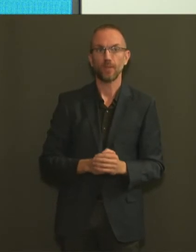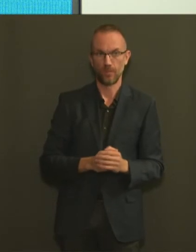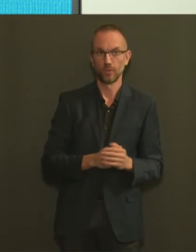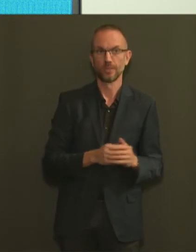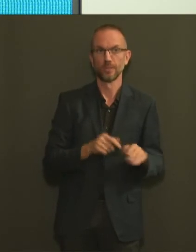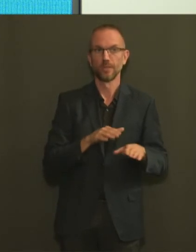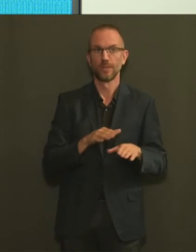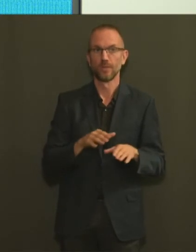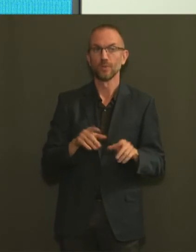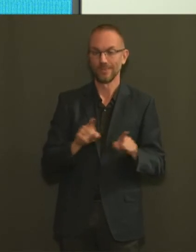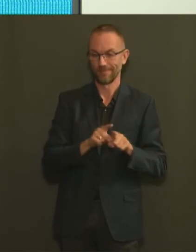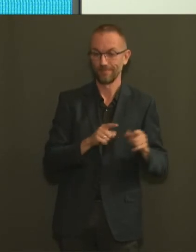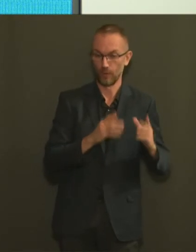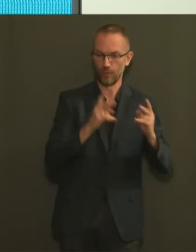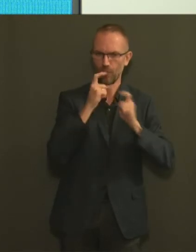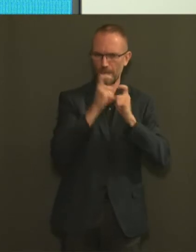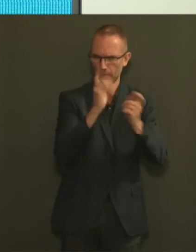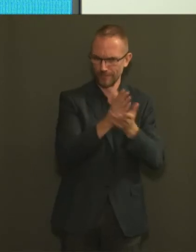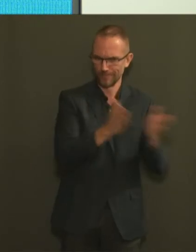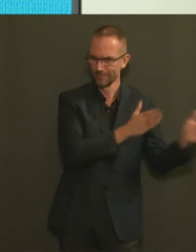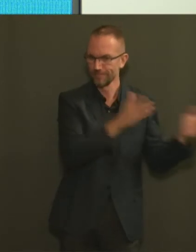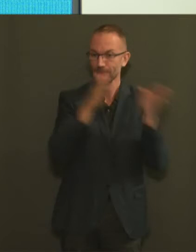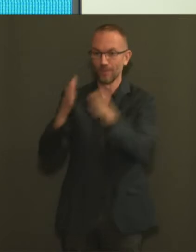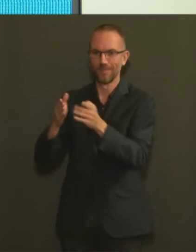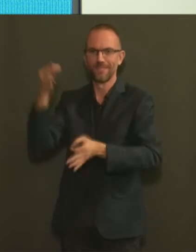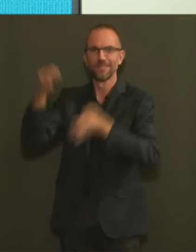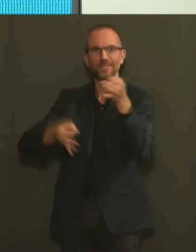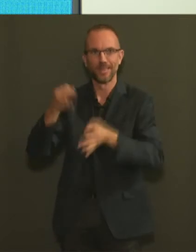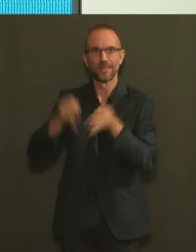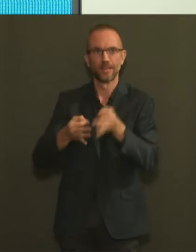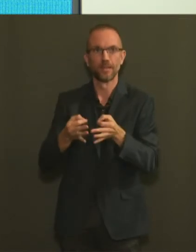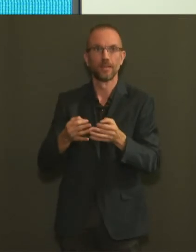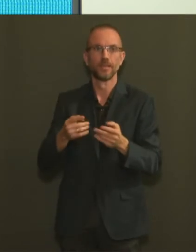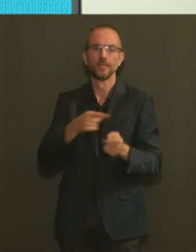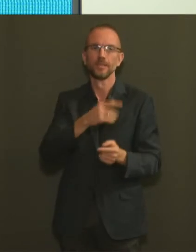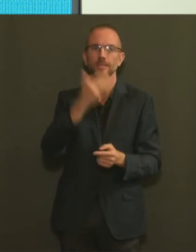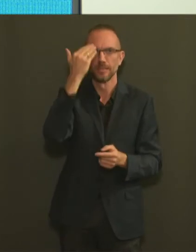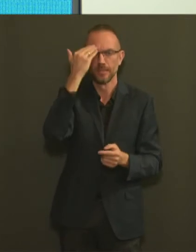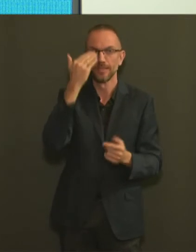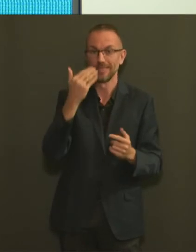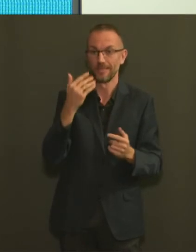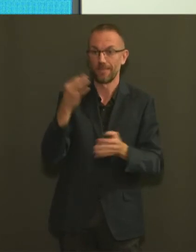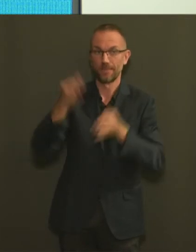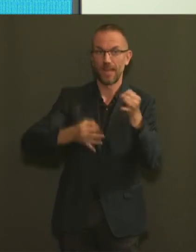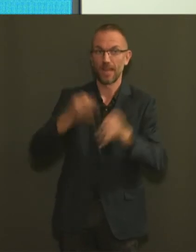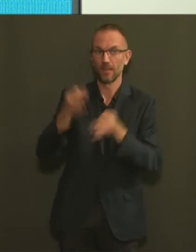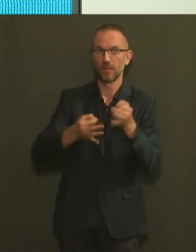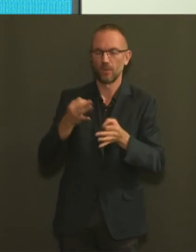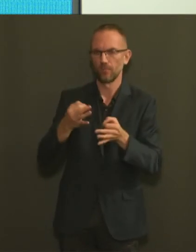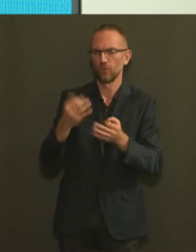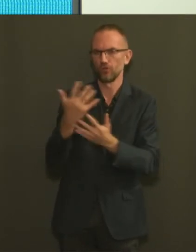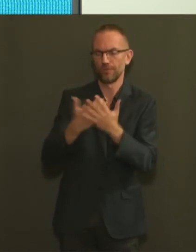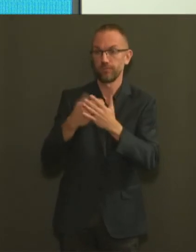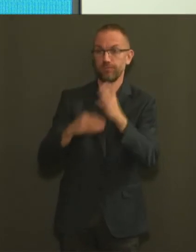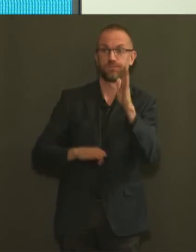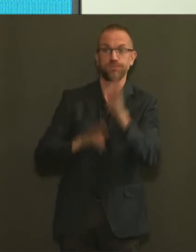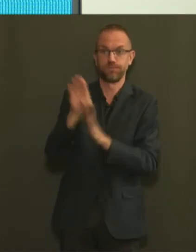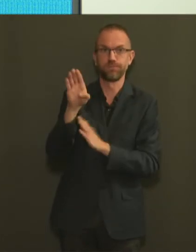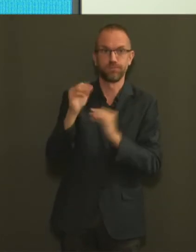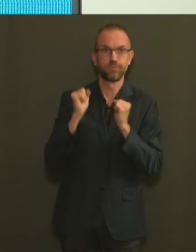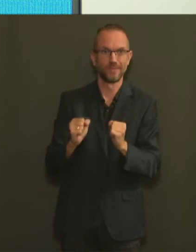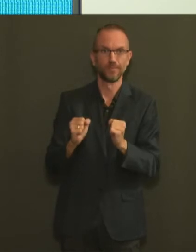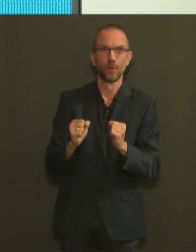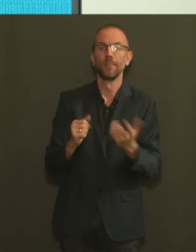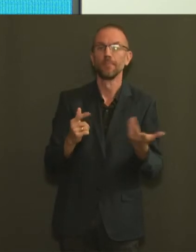fêtes vous savez que les chiffres actuels très élevé trop élevé ne nous permettent pas et n'ont pas permis d'autoriser